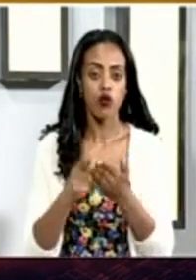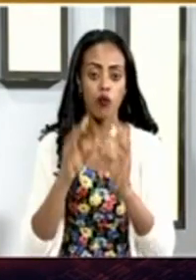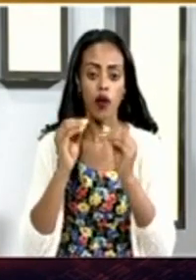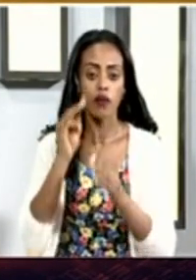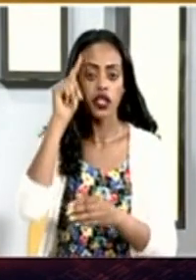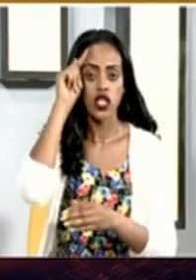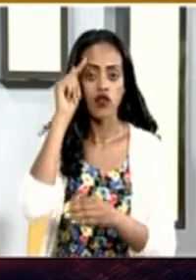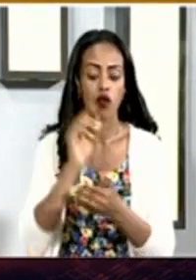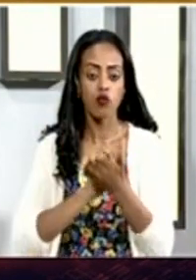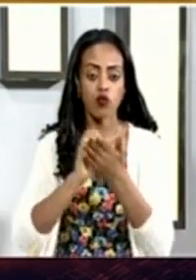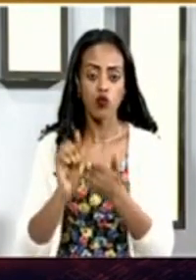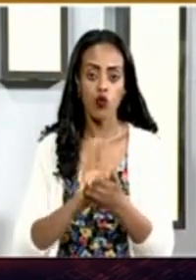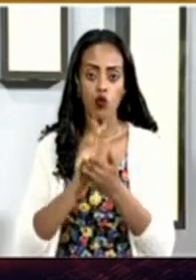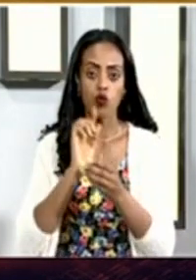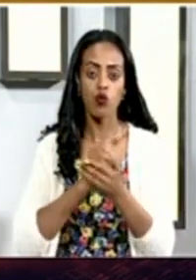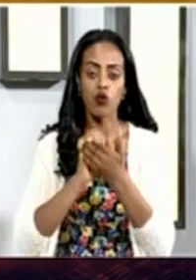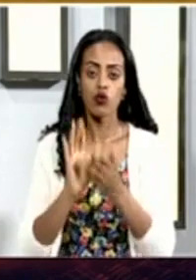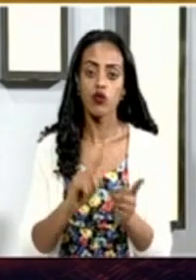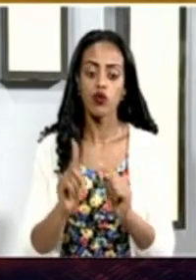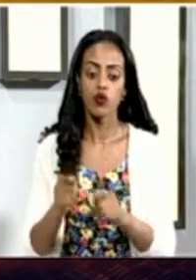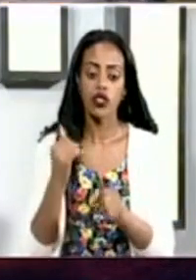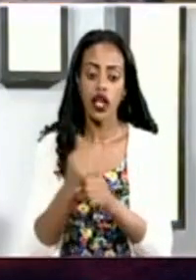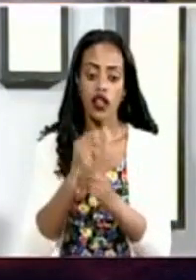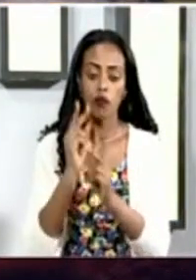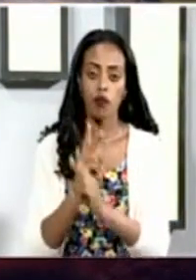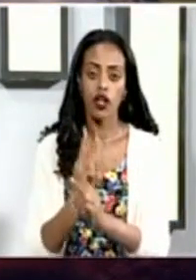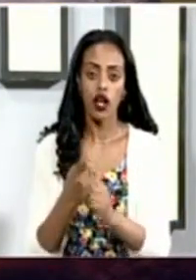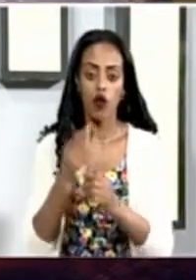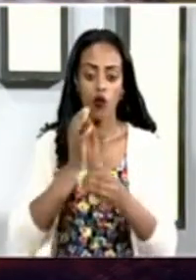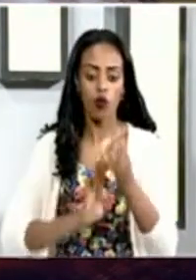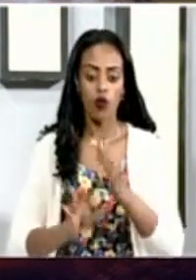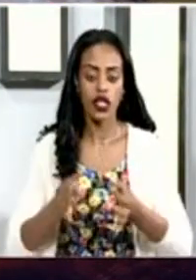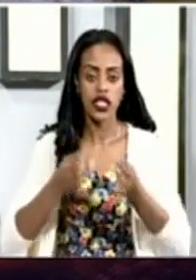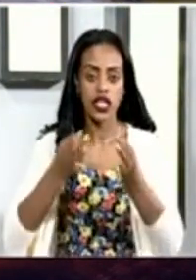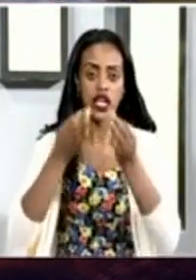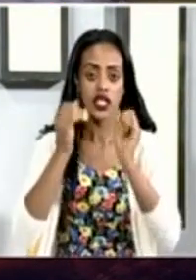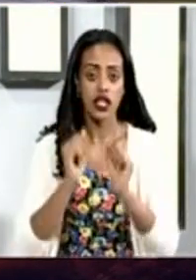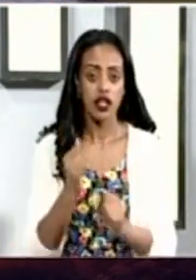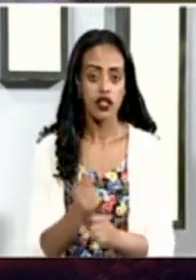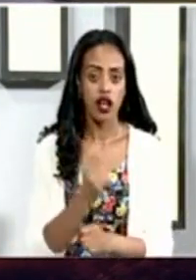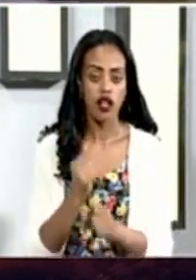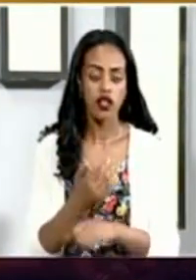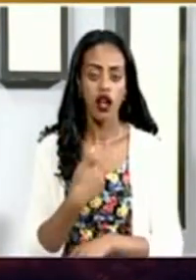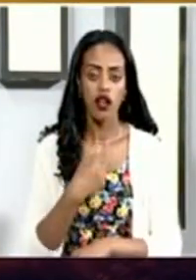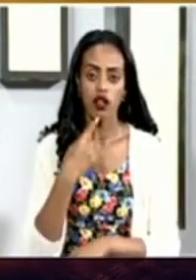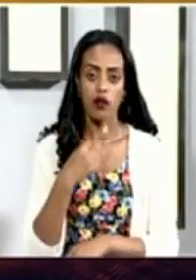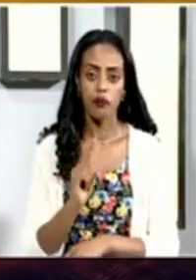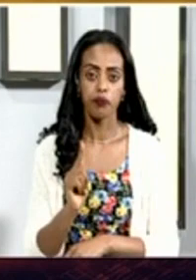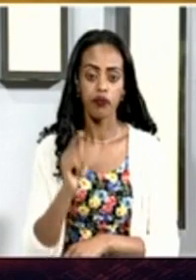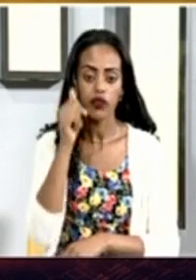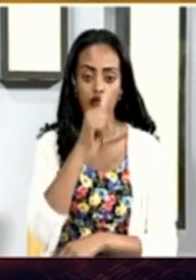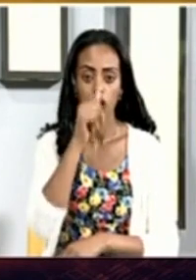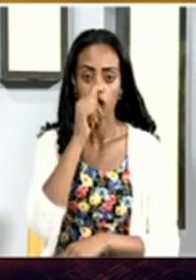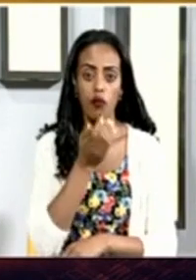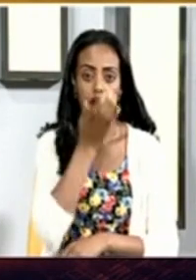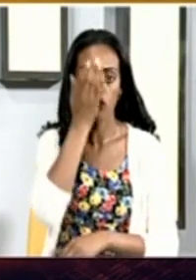ተስፋይ ሃደራ፣ ብፁእ ወቅዱስ አቡነ ጳውሎስ ዝሰርሕዎም ስራሕቲ ብምዕቃብ ካብ ወለዶ ናብ ወለዶ ክሰጋገሩ ዝኽእል ስራሕ ክንሰርሕ ኣለና ኢሎም ናይ ኢትዮጵያ ኦርቶዶክስ ተዋህዶ